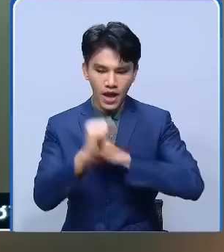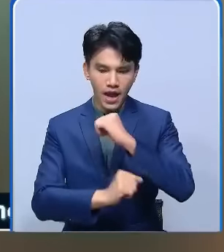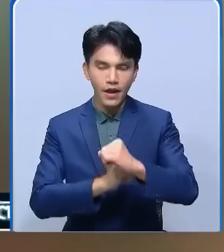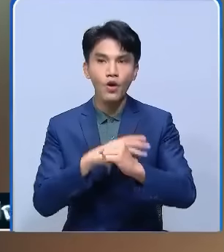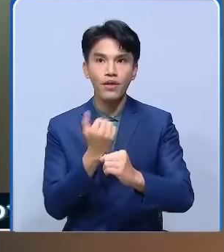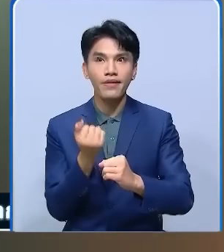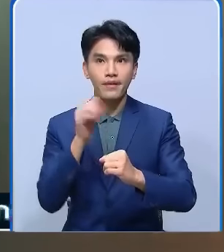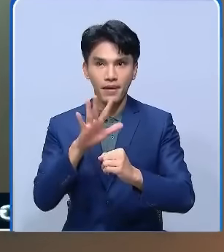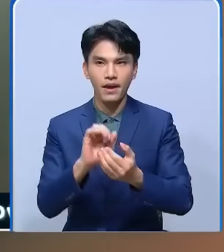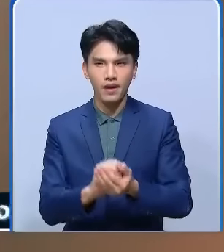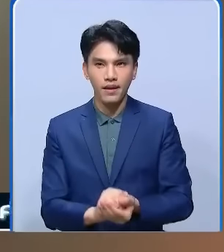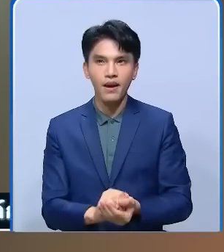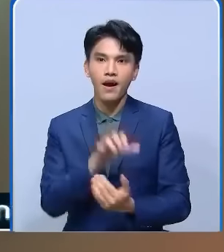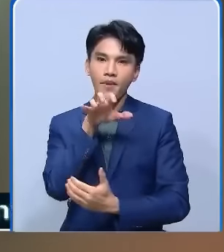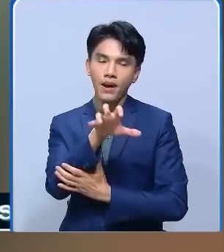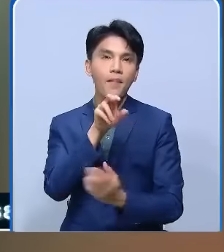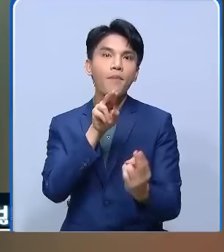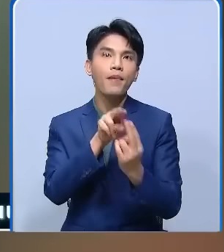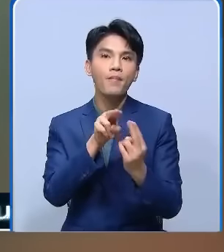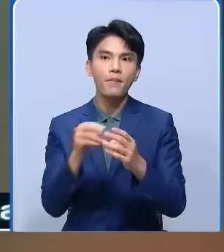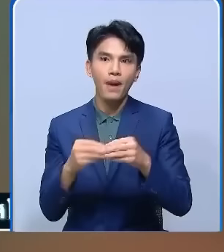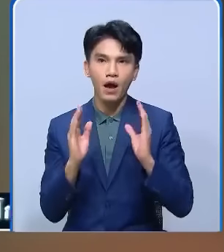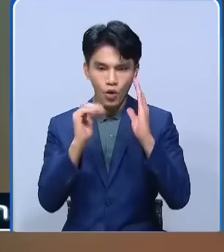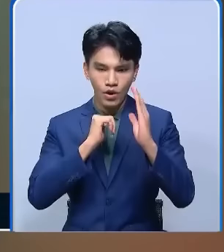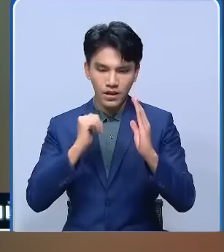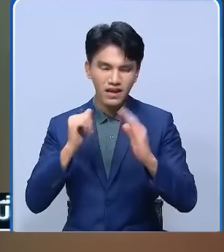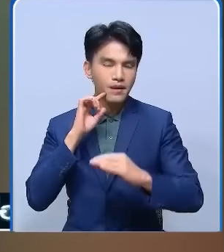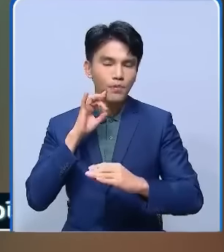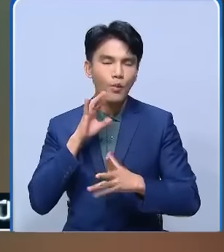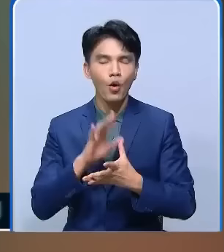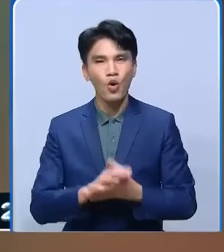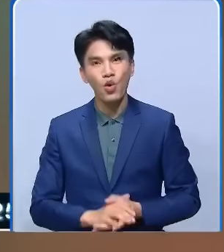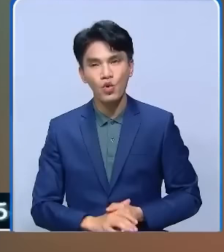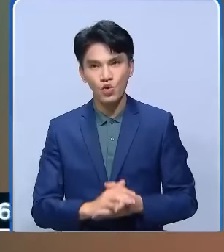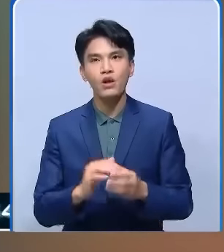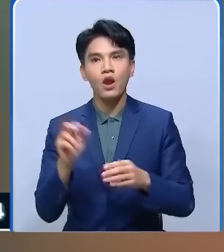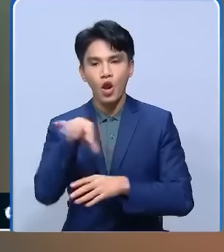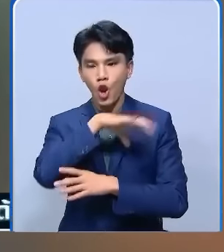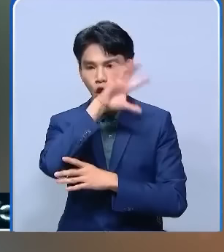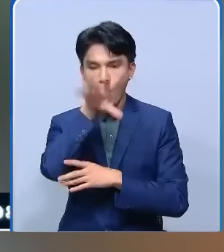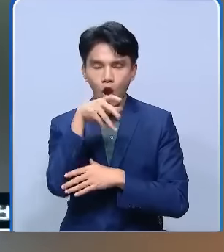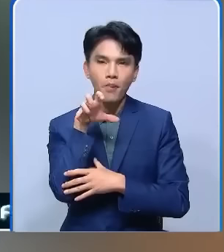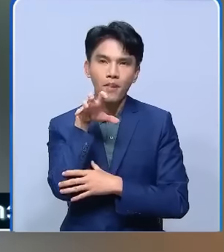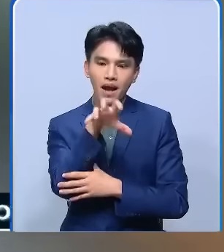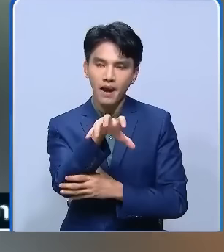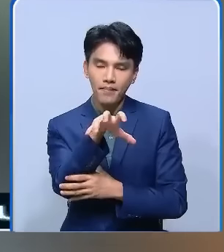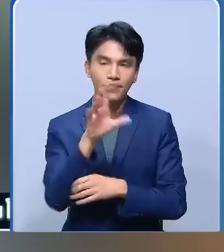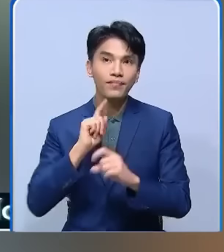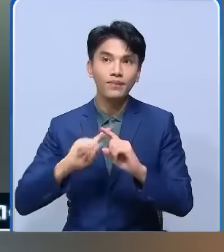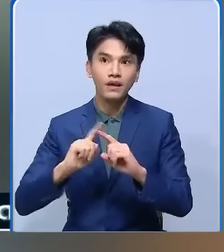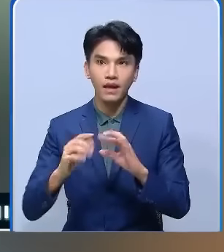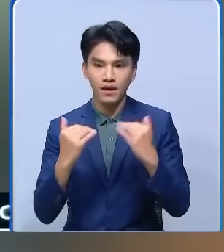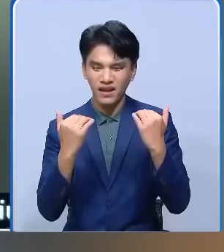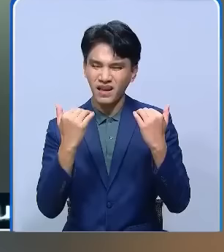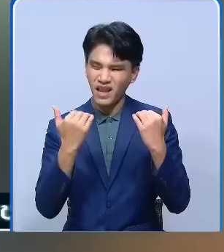15ปีโดยใช้กำลังประทุษร้ายพาผู้อื่นไปเพื่อการอนาจารย์โดยใช้อุบายหลอกลวงขู่เข็นใช้กำลังประทุษร้าย